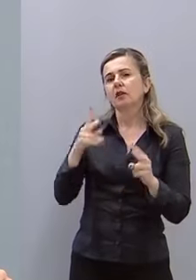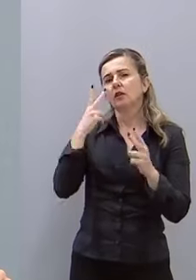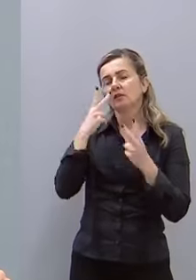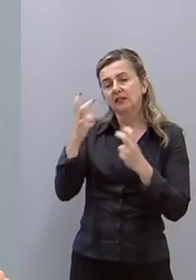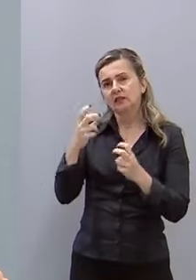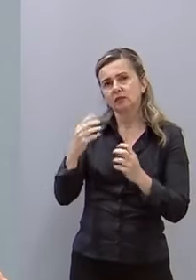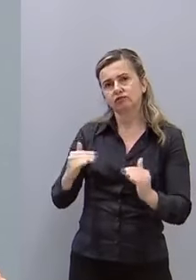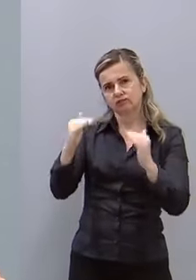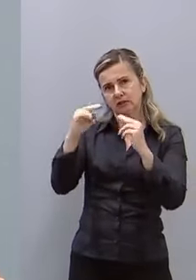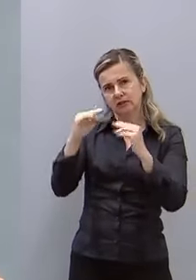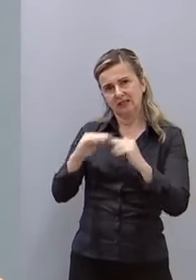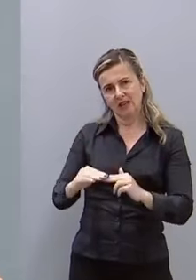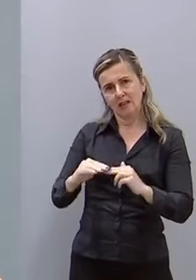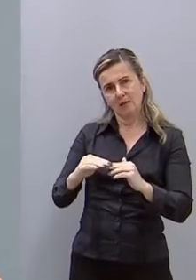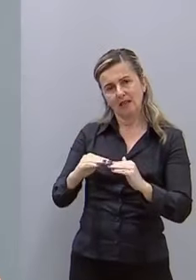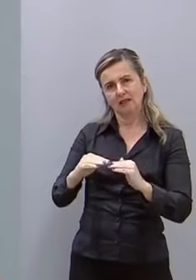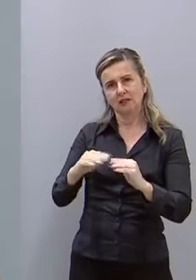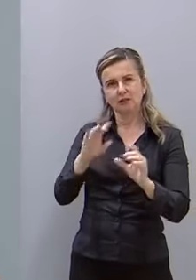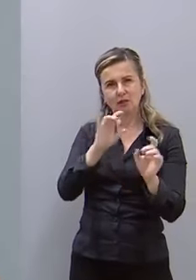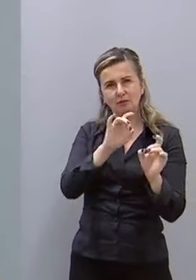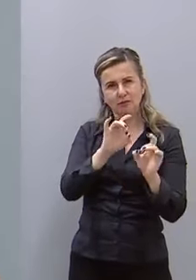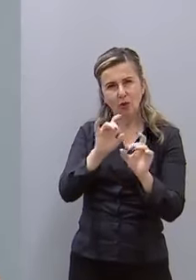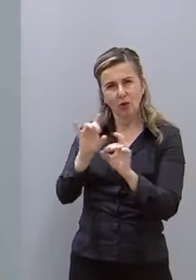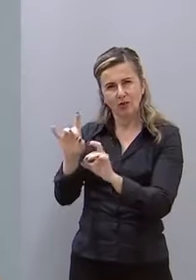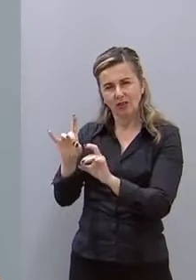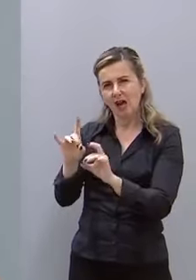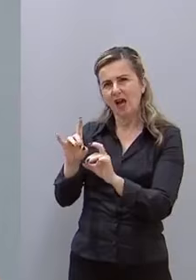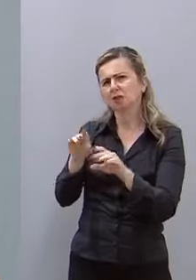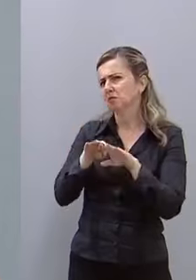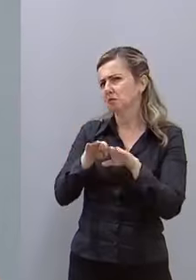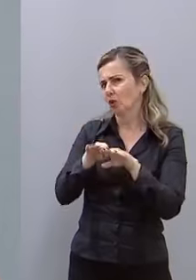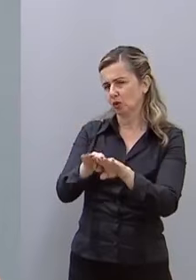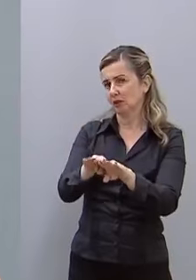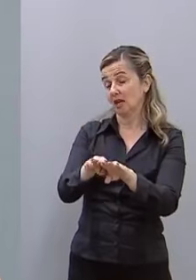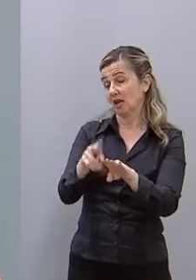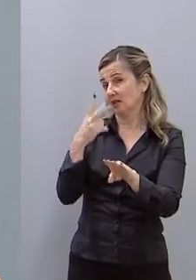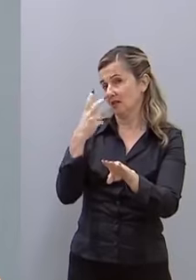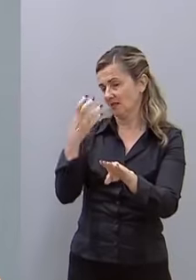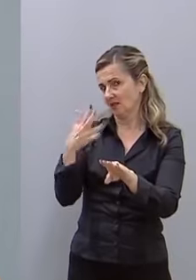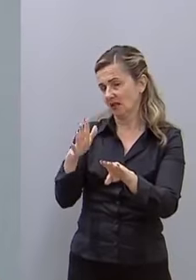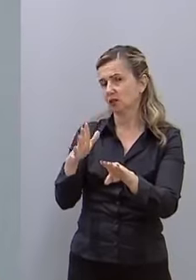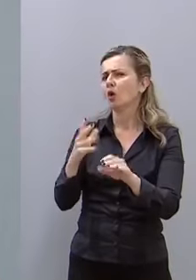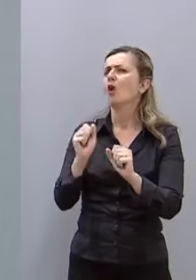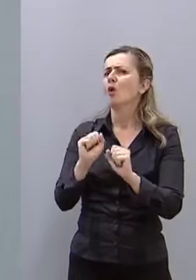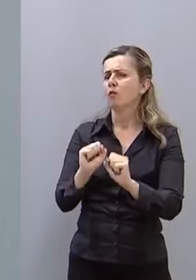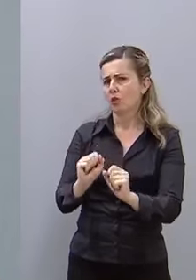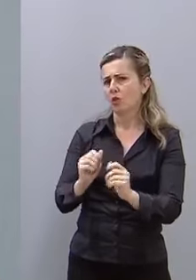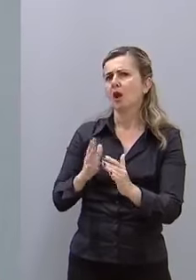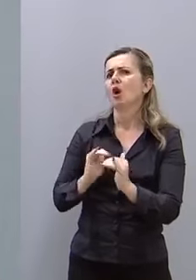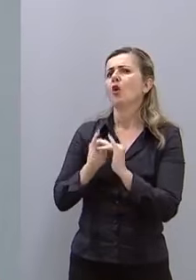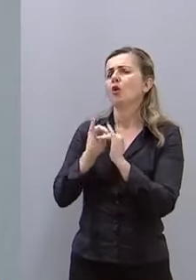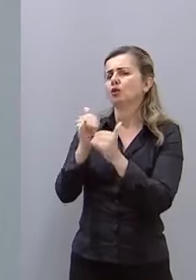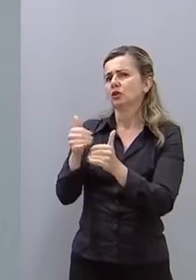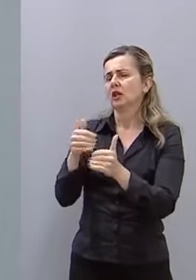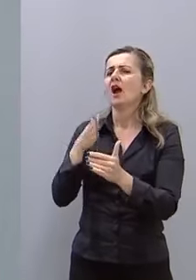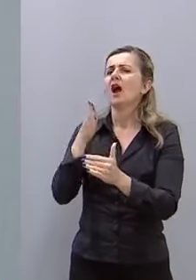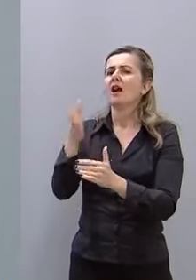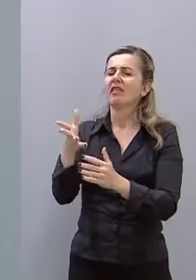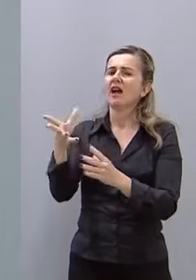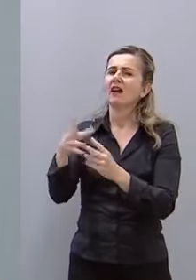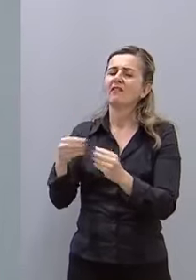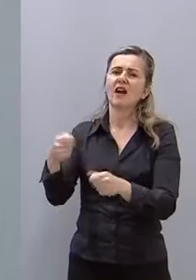del contagio che abbiamo visto essere ormai essere ormai costante si può andare a fare la spesa fondamentalmente dove si vuole